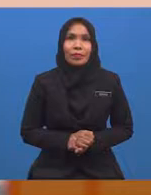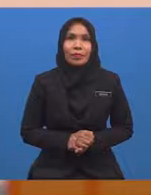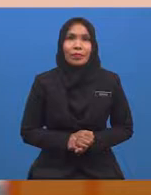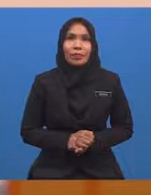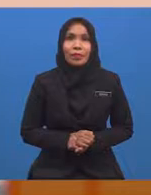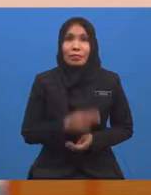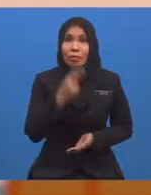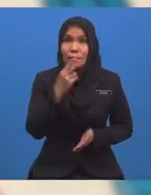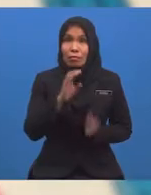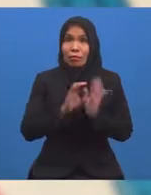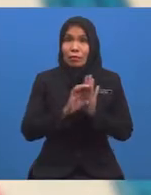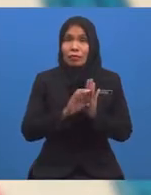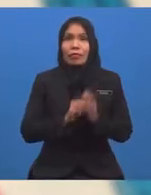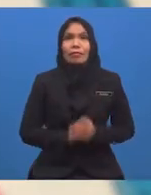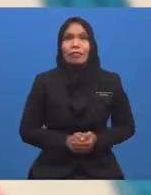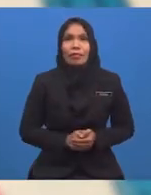seperti berikut